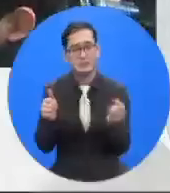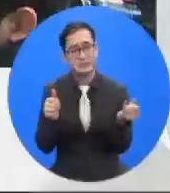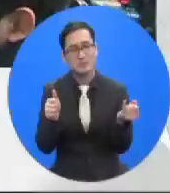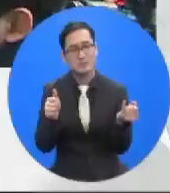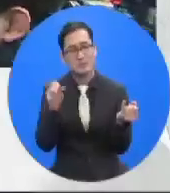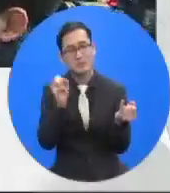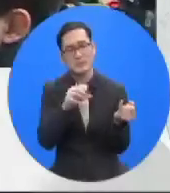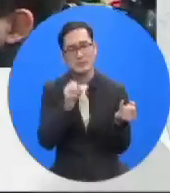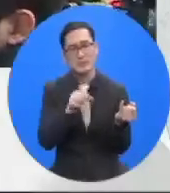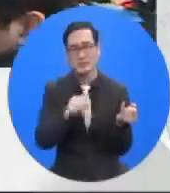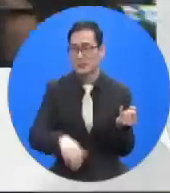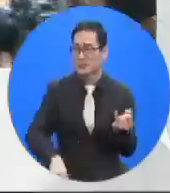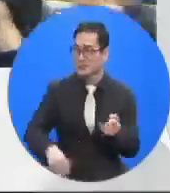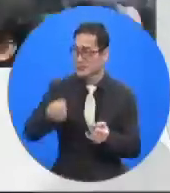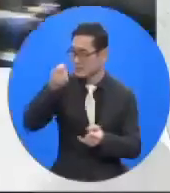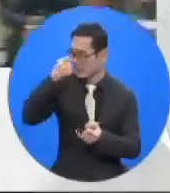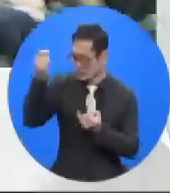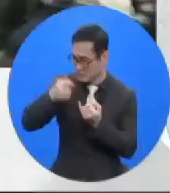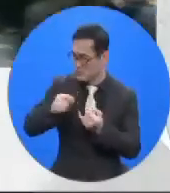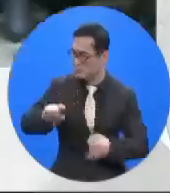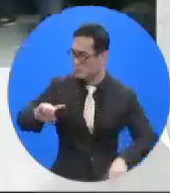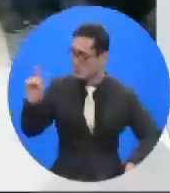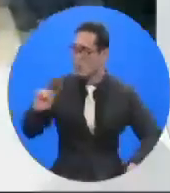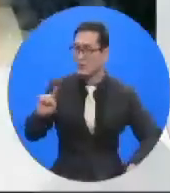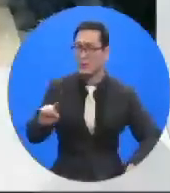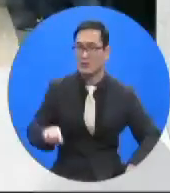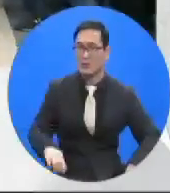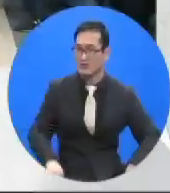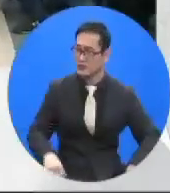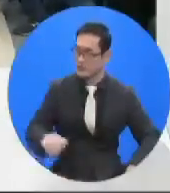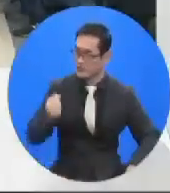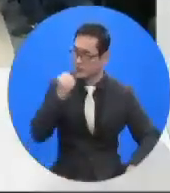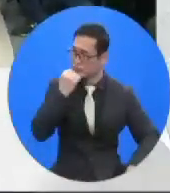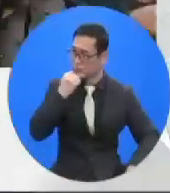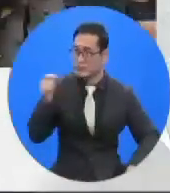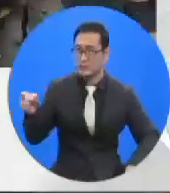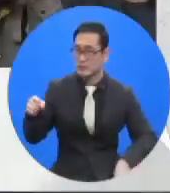얘기해도 똑바로 알고 방송에 나가서 얘기하세요. 나한테 사과하세요. 라고